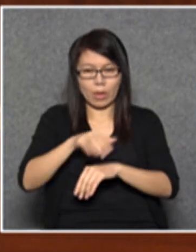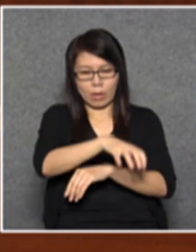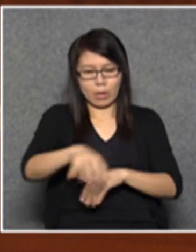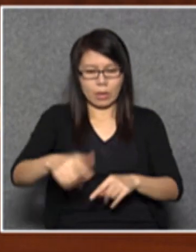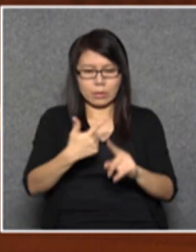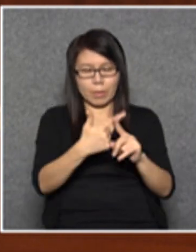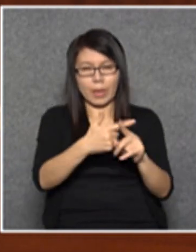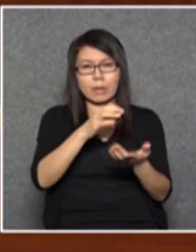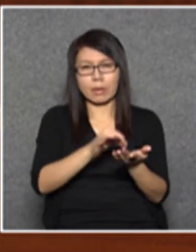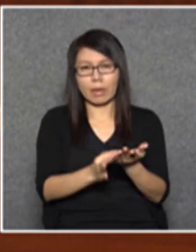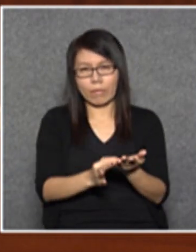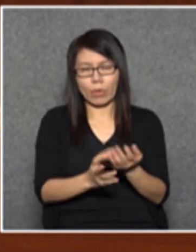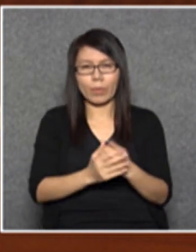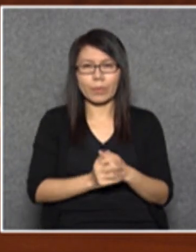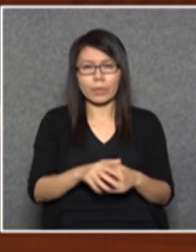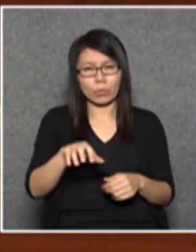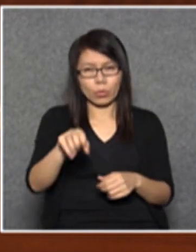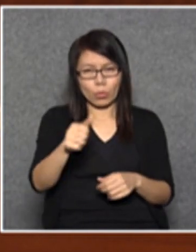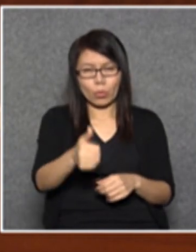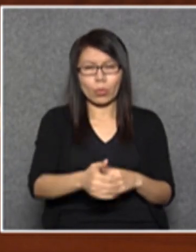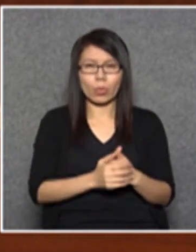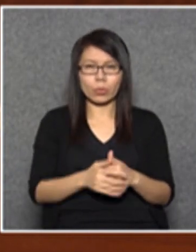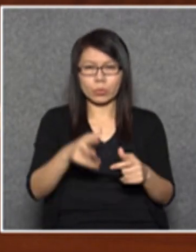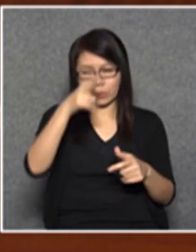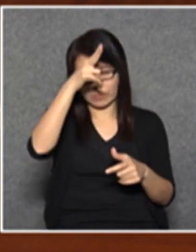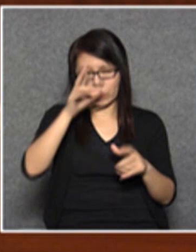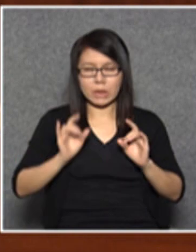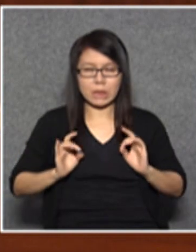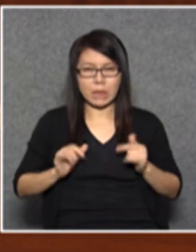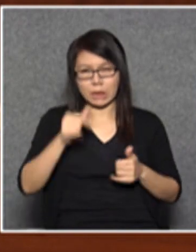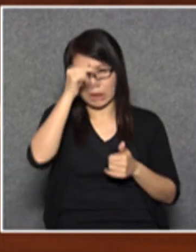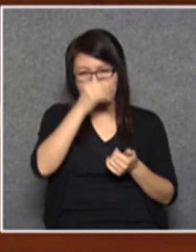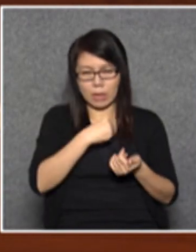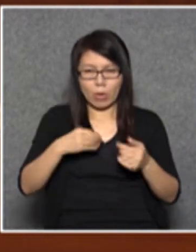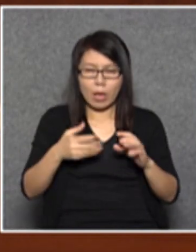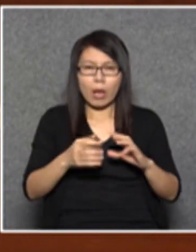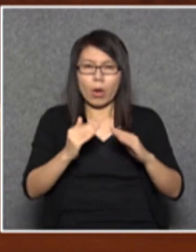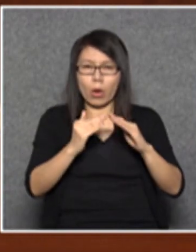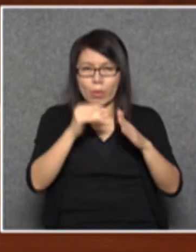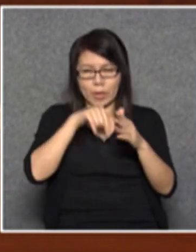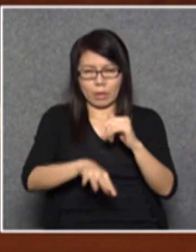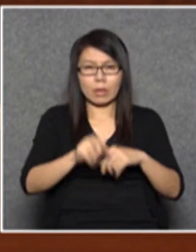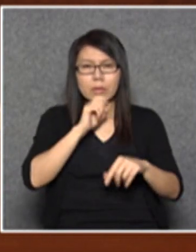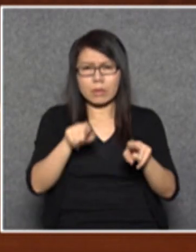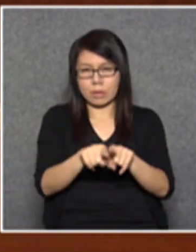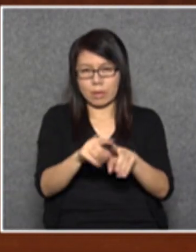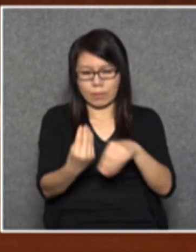我們是要用好我們公私營醫療系統有的共同資